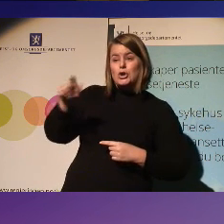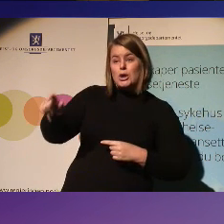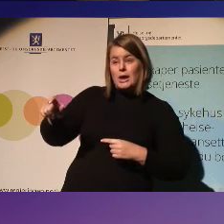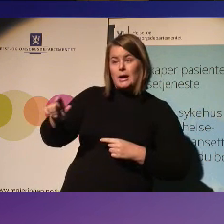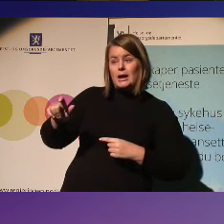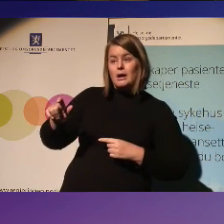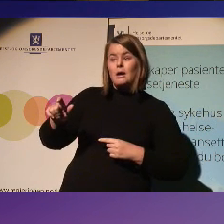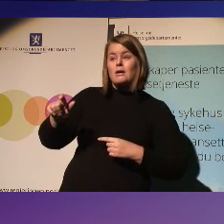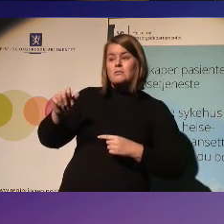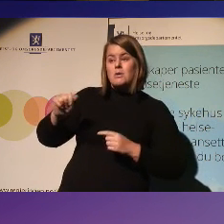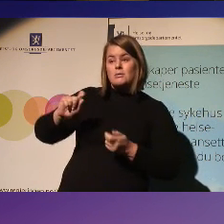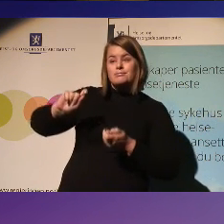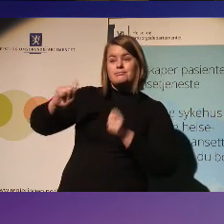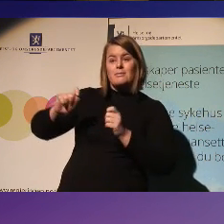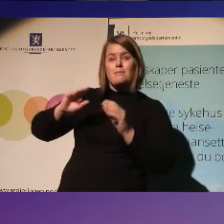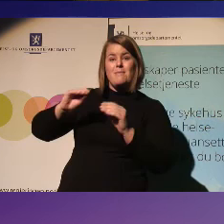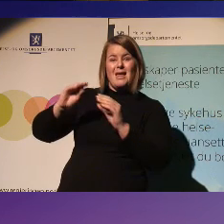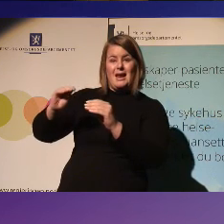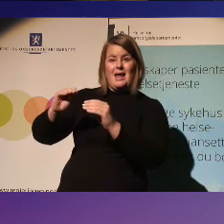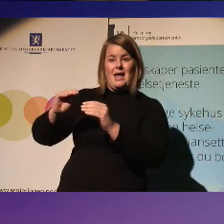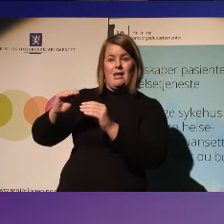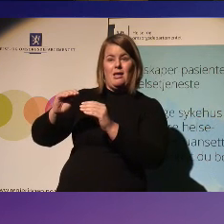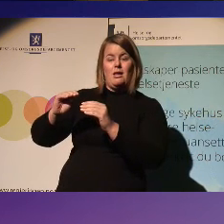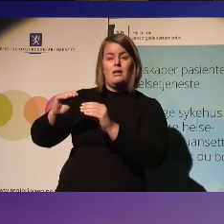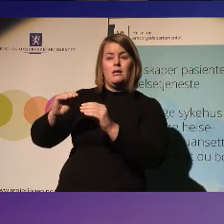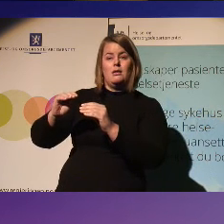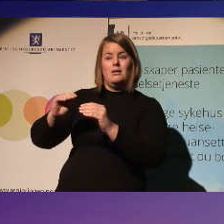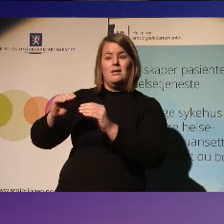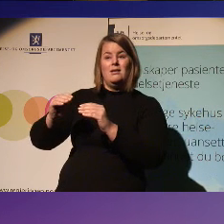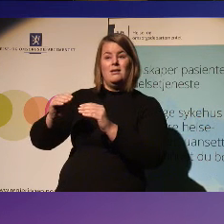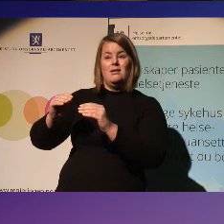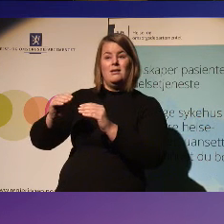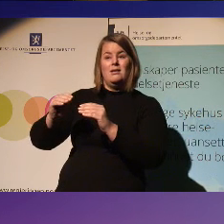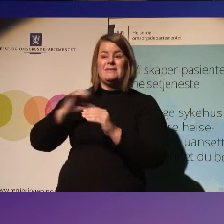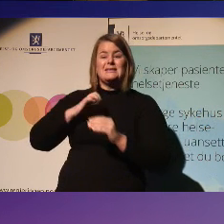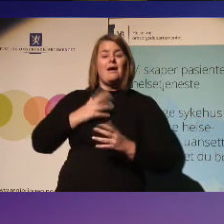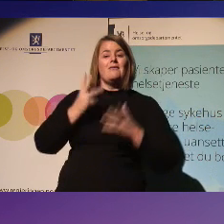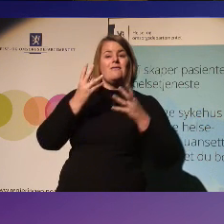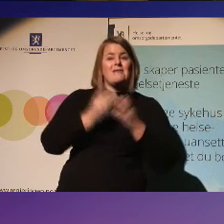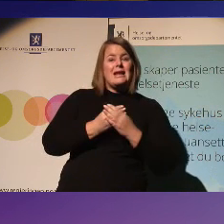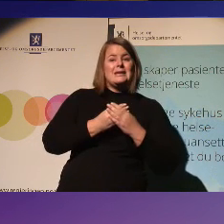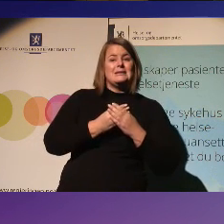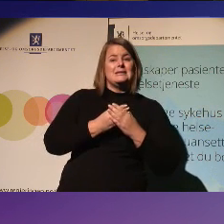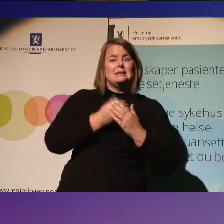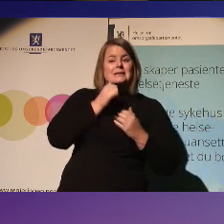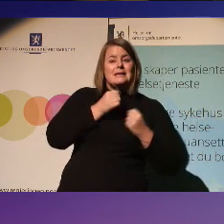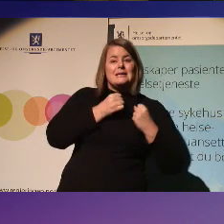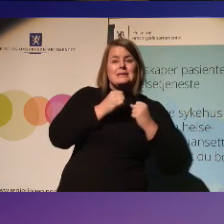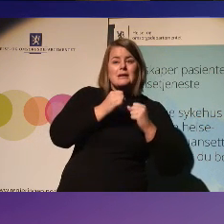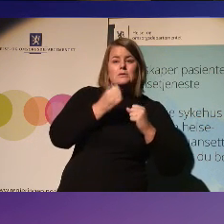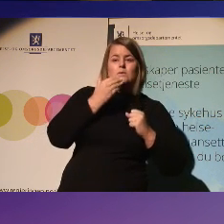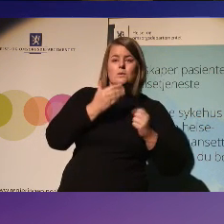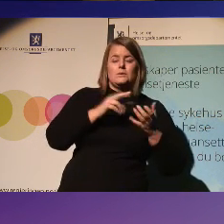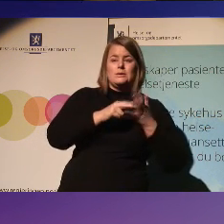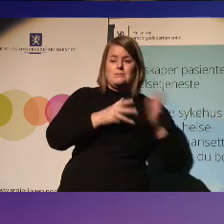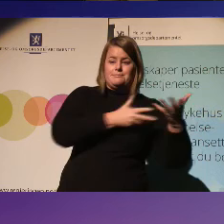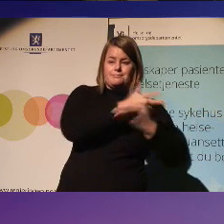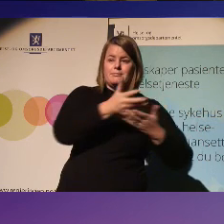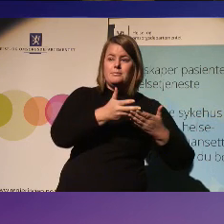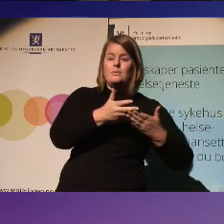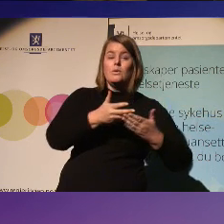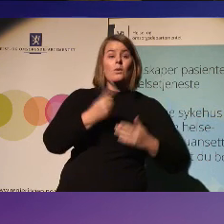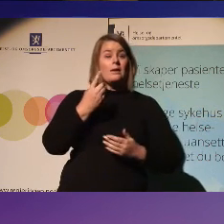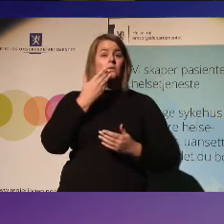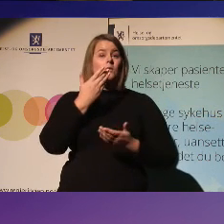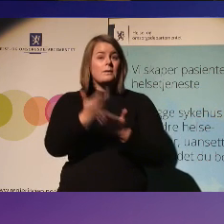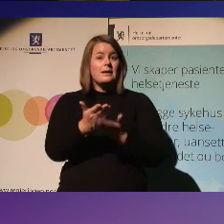mye bedre enn det hvis vi ikke koordinerer kreftene mot felles innsats og et godt liv, best mulig liv for dem. Og der fikk vi jo et godt eksempel, noen